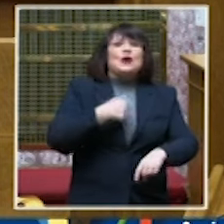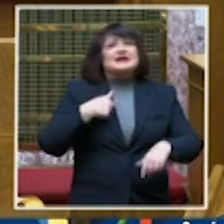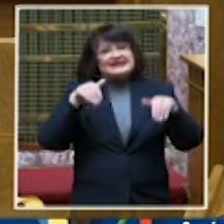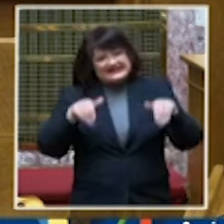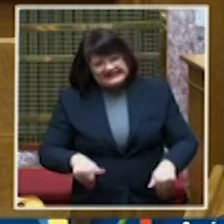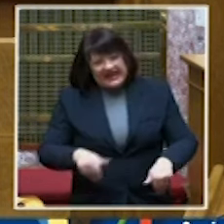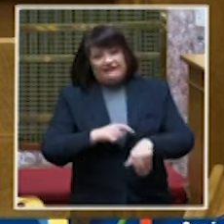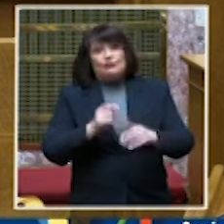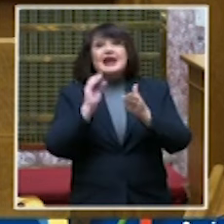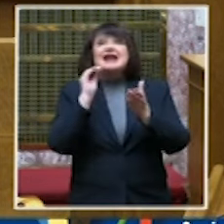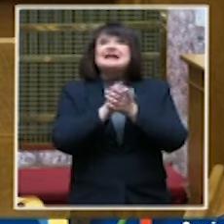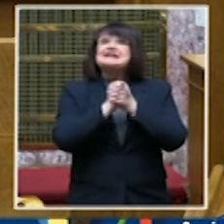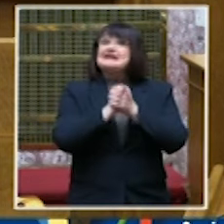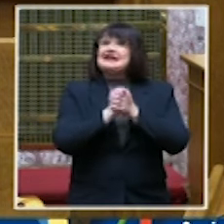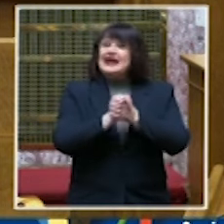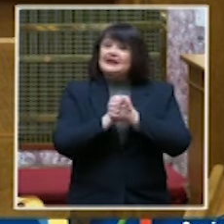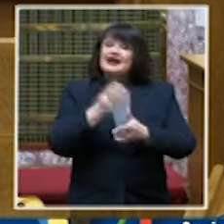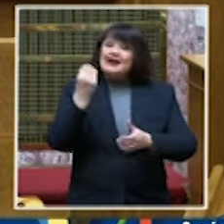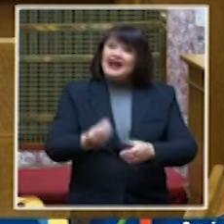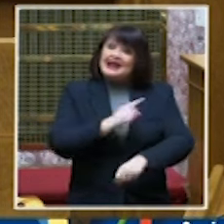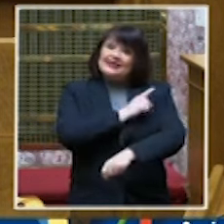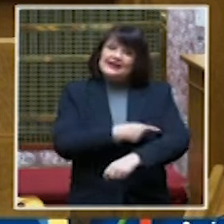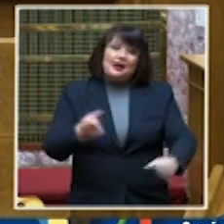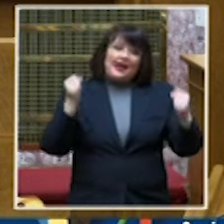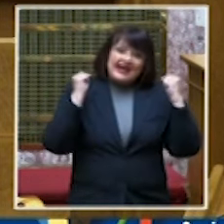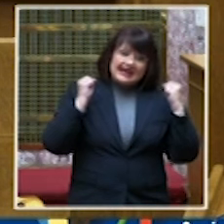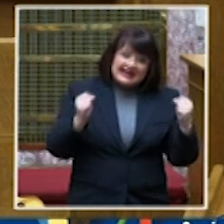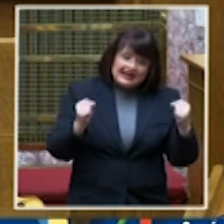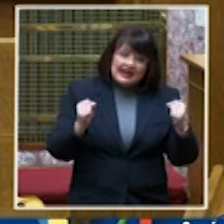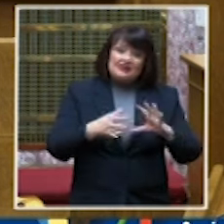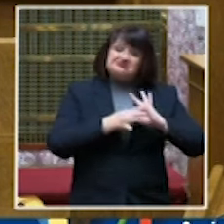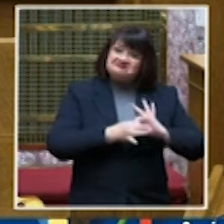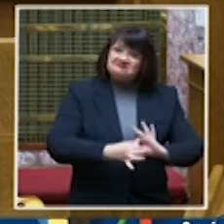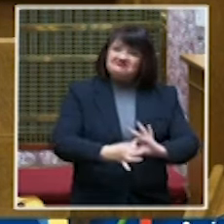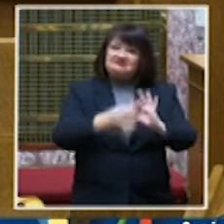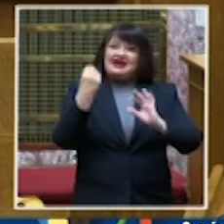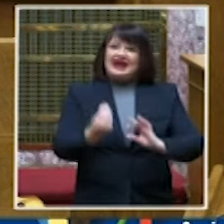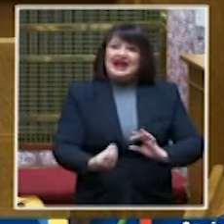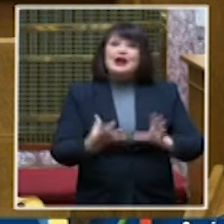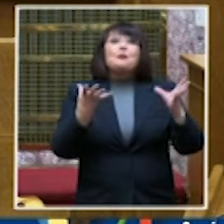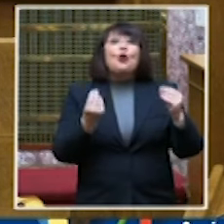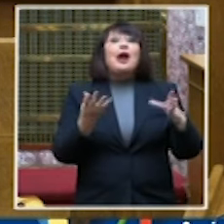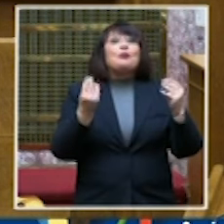και πάλι συγχαρητήρια, καλή δύναμη και υγεία και καλή συνέχεια και πολλές,